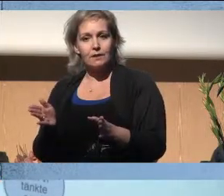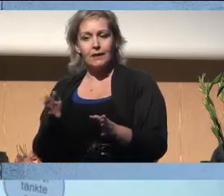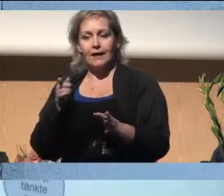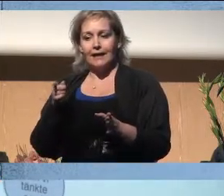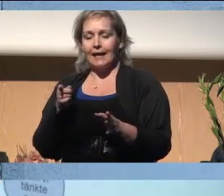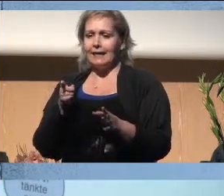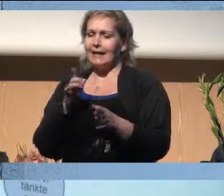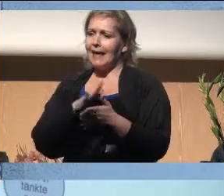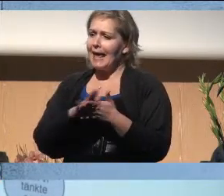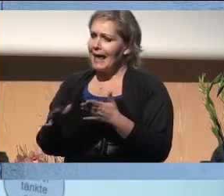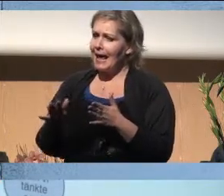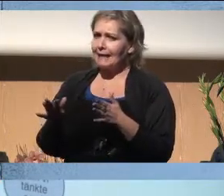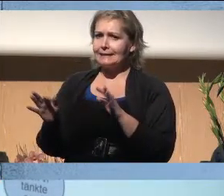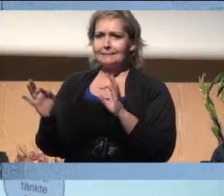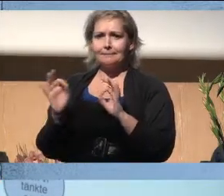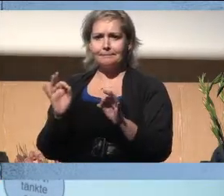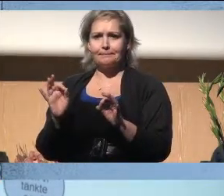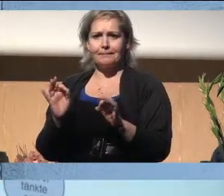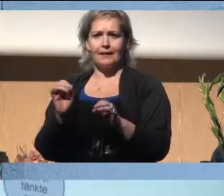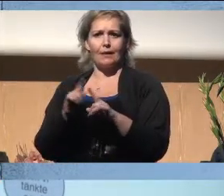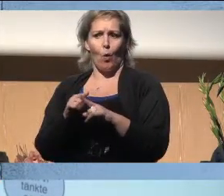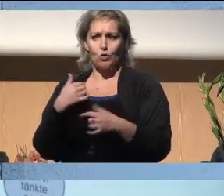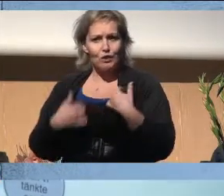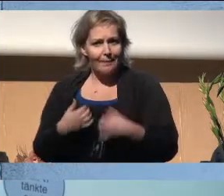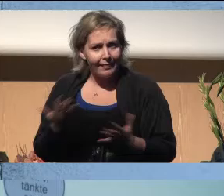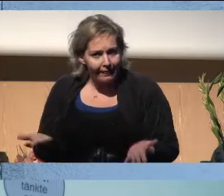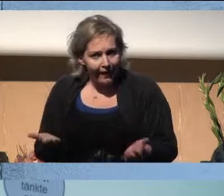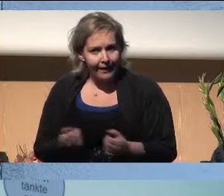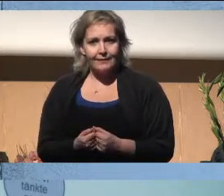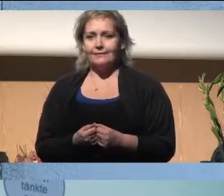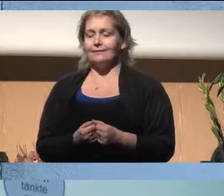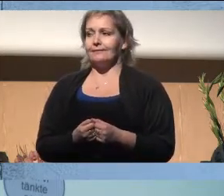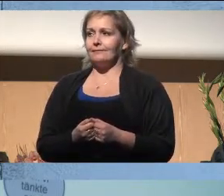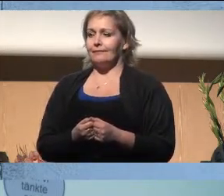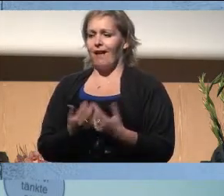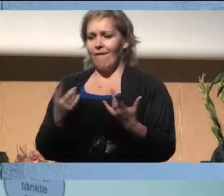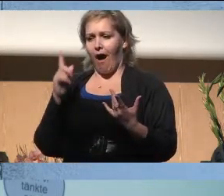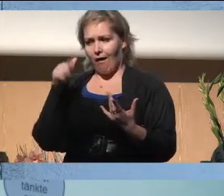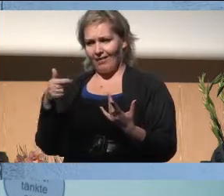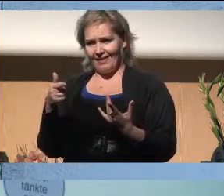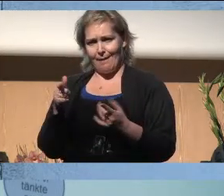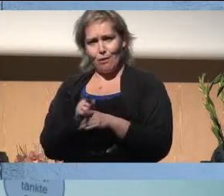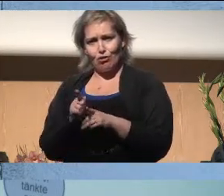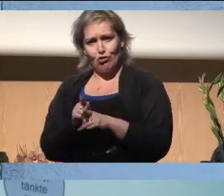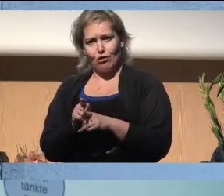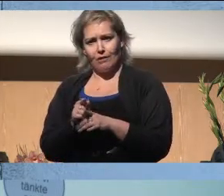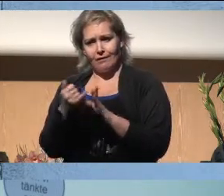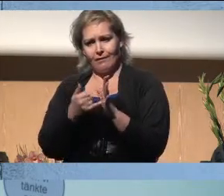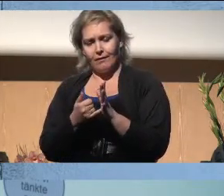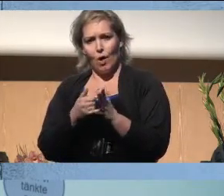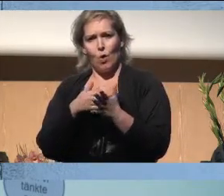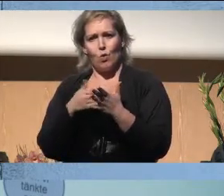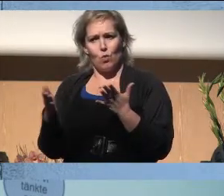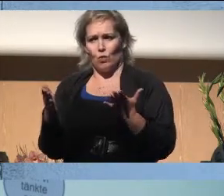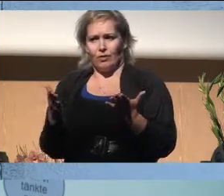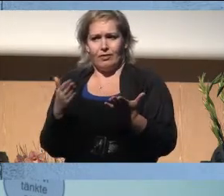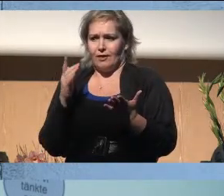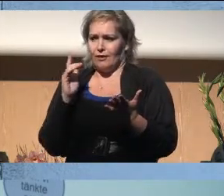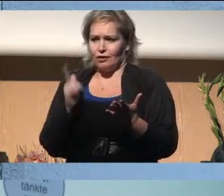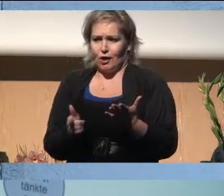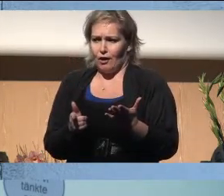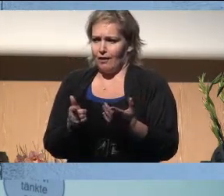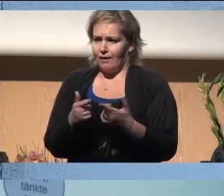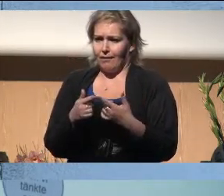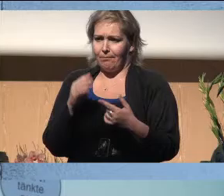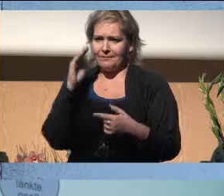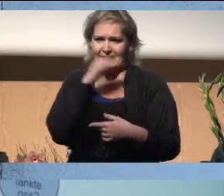gick helt åt pipan. Så spännande. Vad kan det bero på? Helt utan skuld, shame